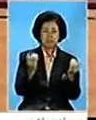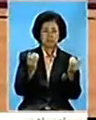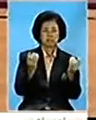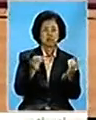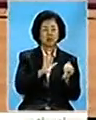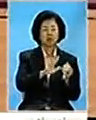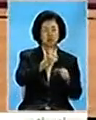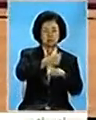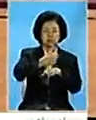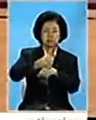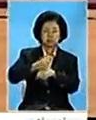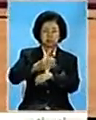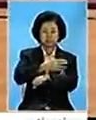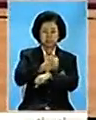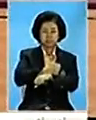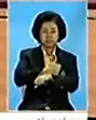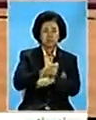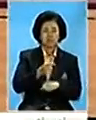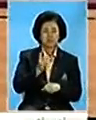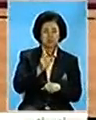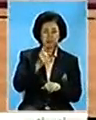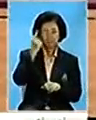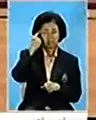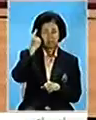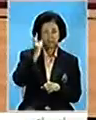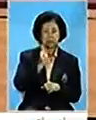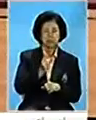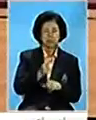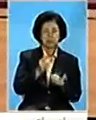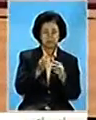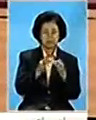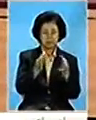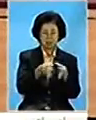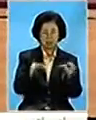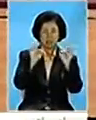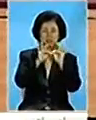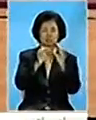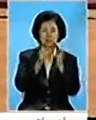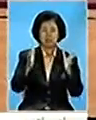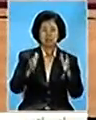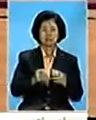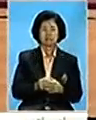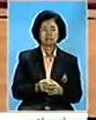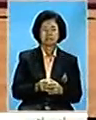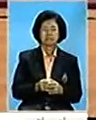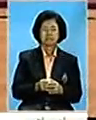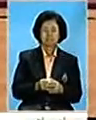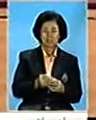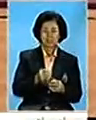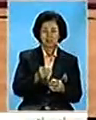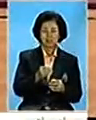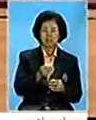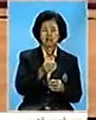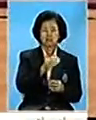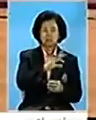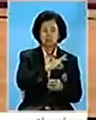รมของผู้นำการเมืองอันนี้ดิฉันคิดว่าเป็นปัจจัยสำคัญแล้วก็เป็นสิ่งสำคัญมากๆเลยนะคะซึ่งสมาชิกผู้ทรงเกีย